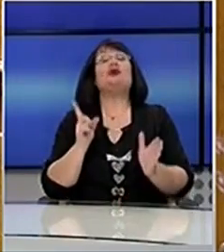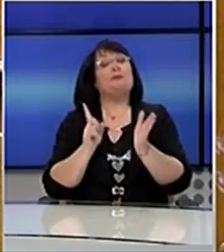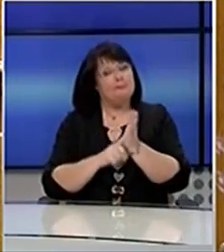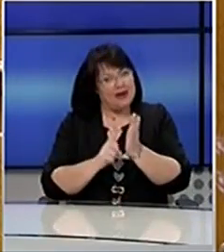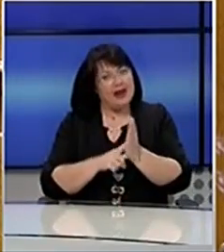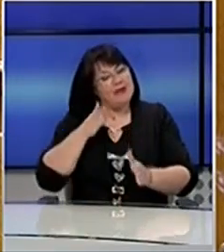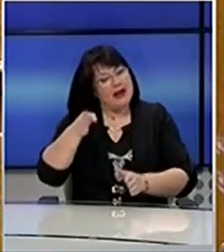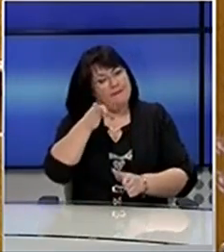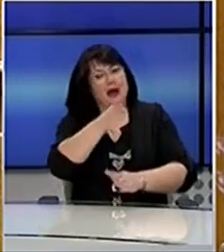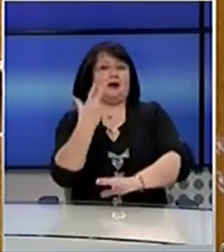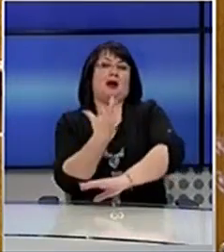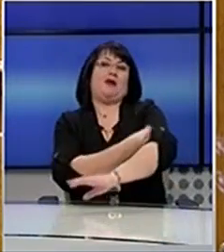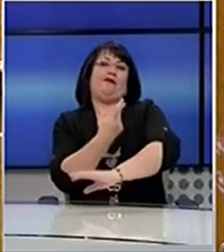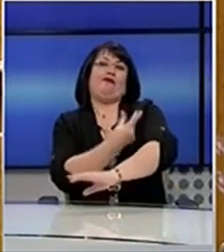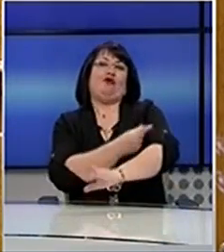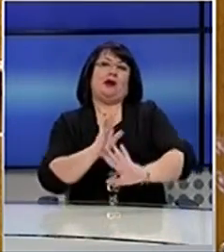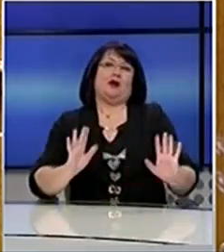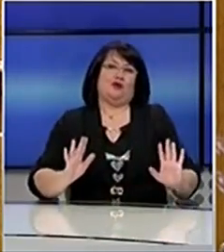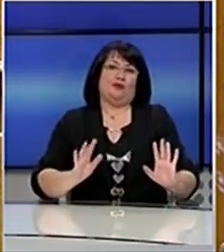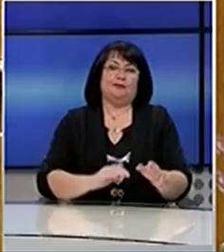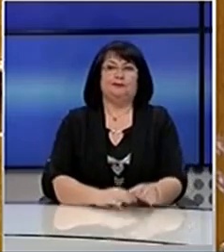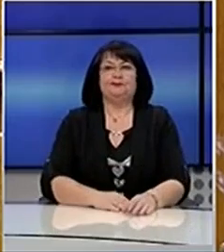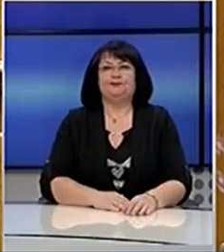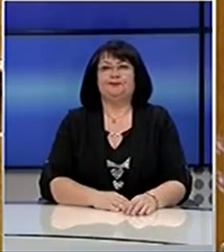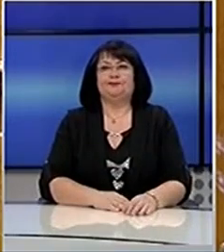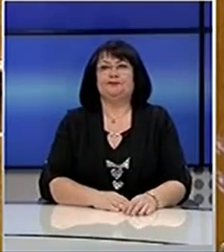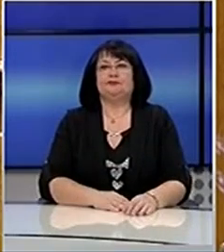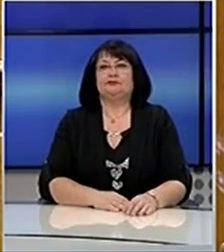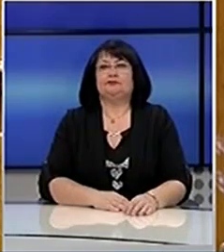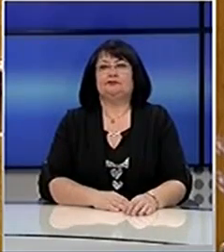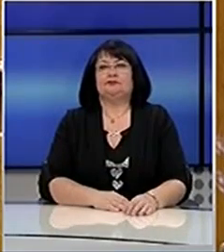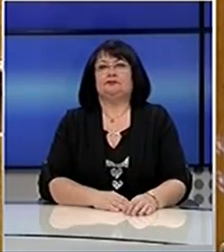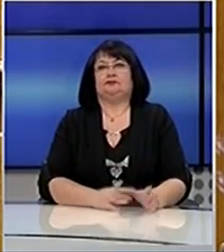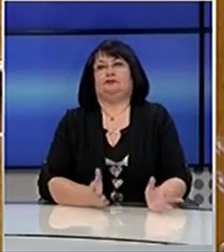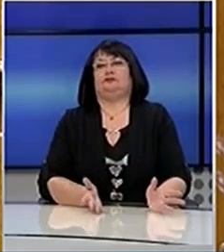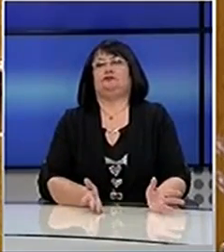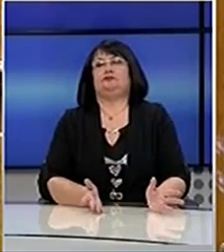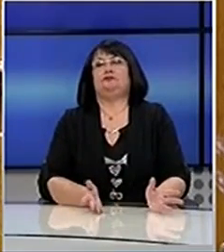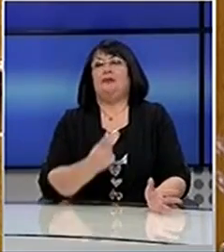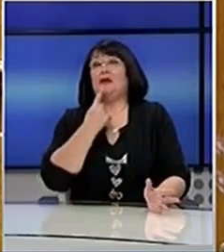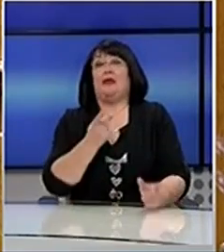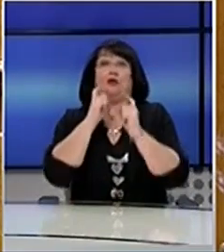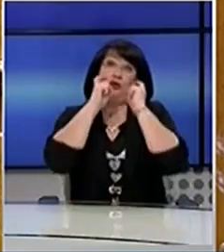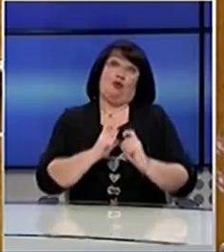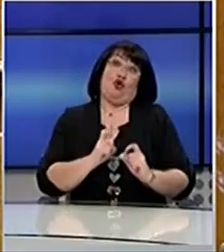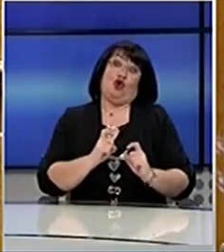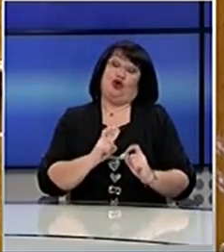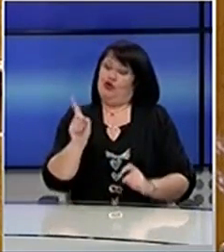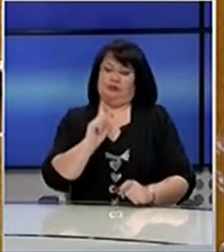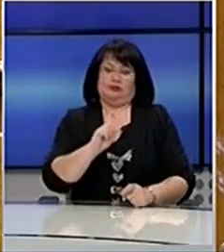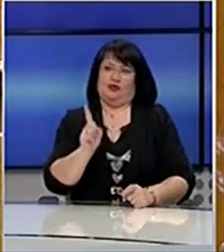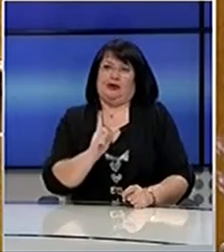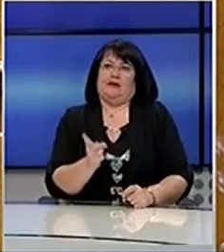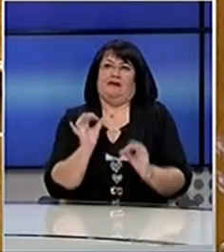οι Έλληνες πολίτες να εμβολιαστούν. Προφανώς και δεν πρόκειται να πάμε σε κανένας είδου υποχρεωτικό εμβολιασμό. Όπως